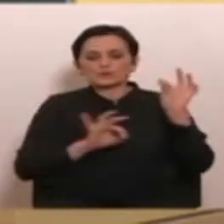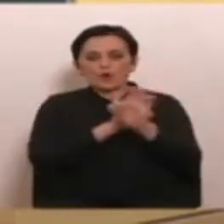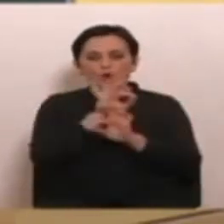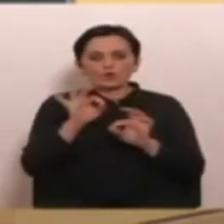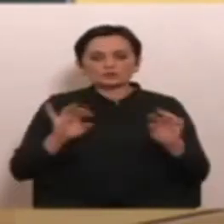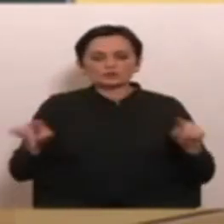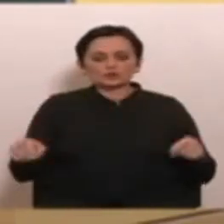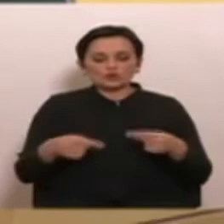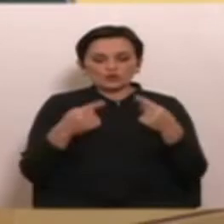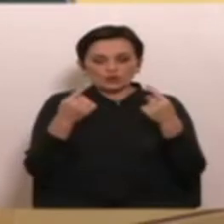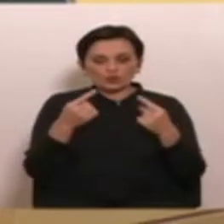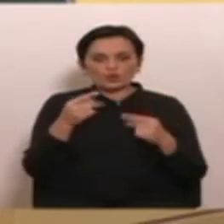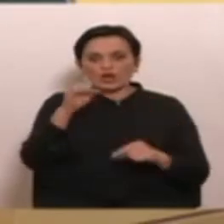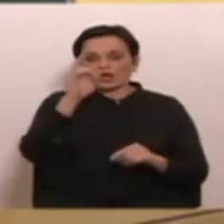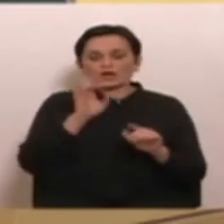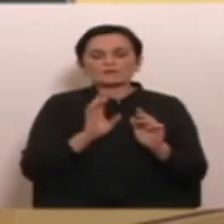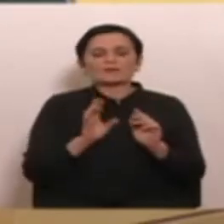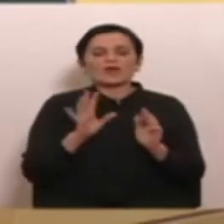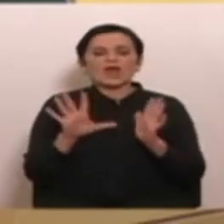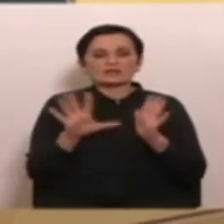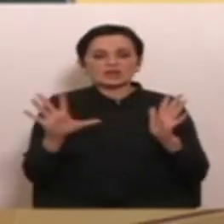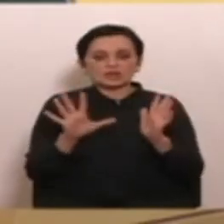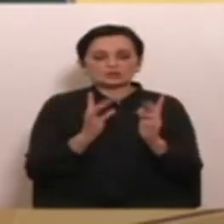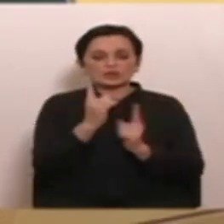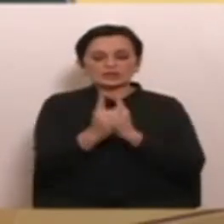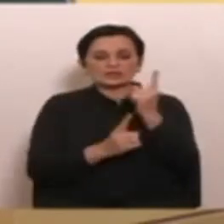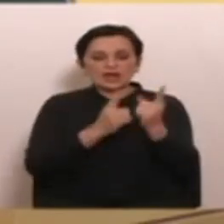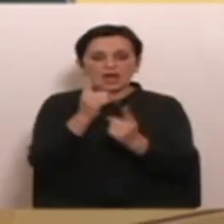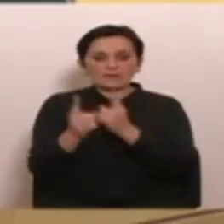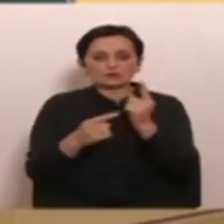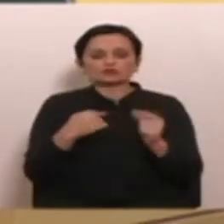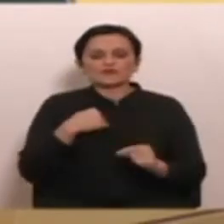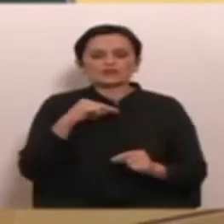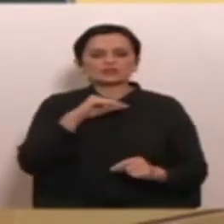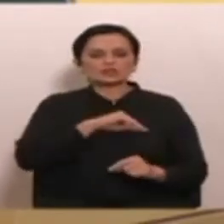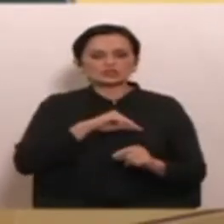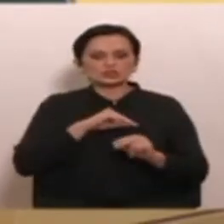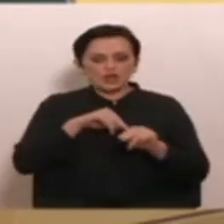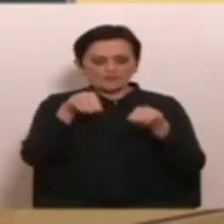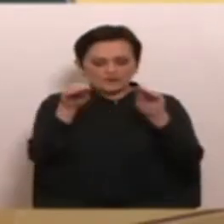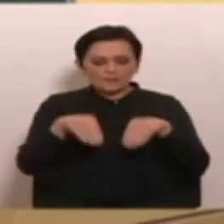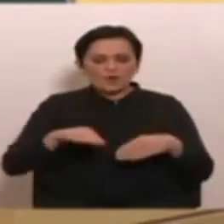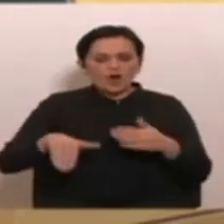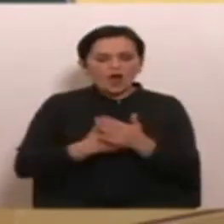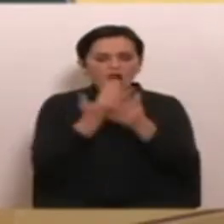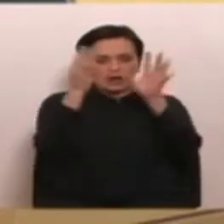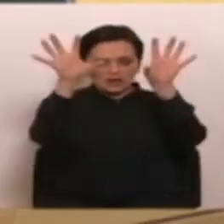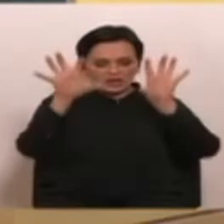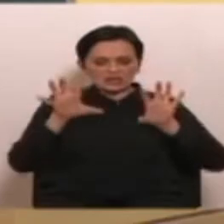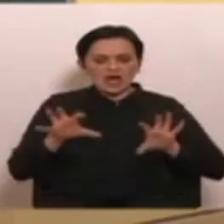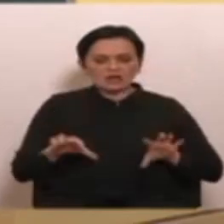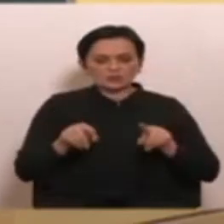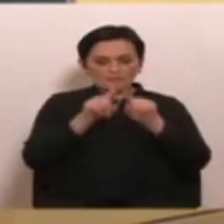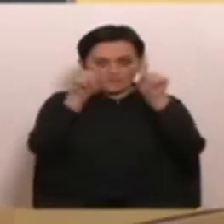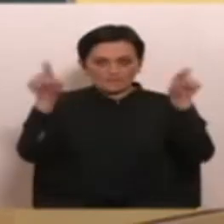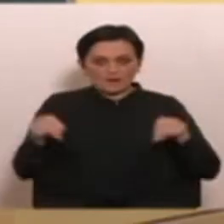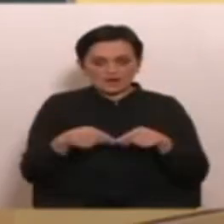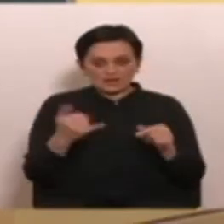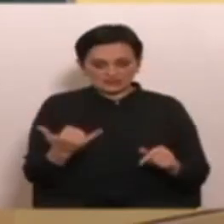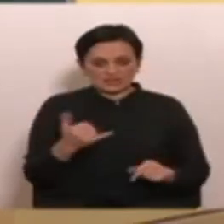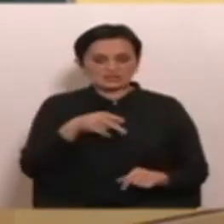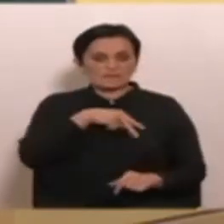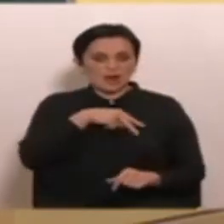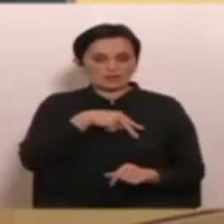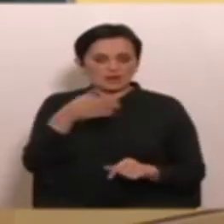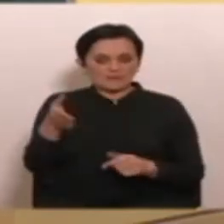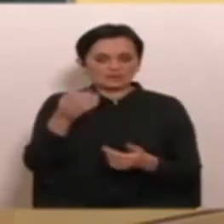სექტორის რეფორმის ფონზე. ენერგეტიკული რეფორმის ფარგლებში ჩვენ შევუმუშავეთ ახალი კანონმდებლობის პაკეტი, რომელიც დღეს პარლამენტმა დაამტკიცა და